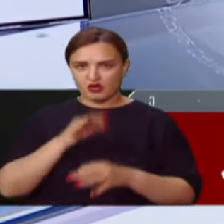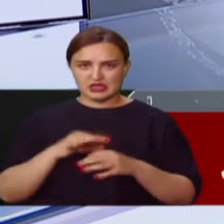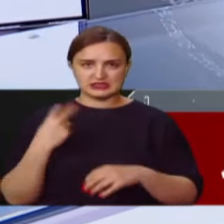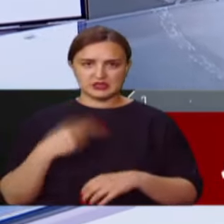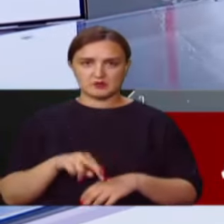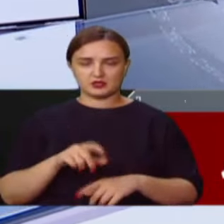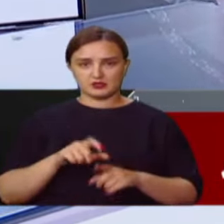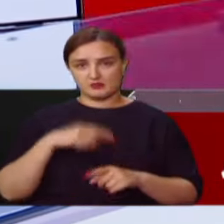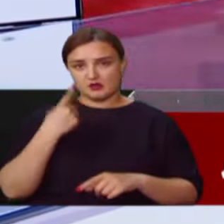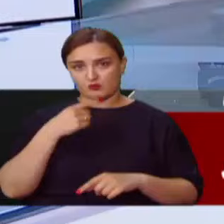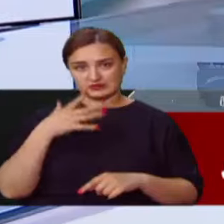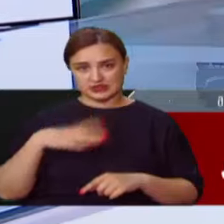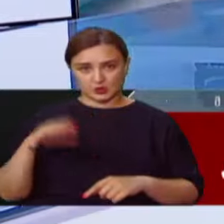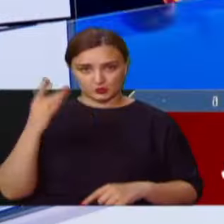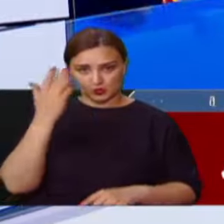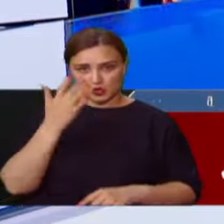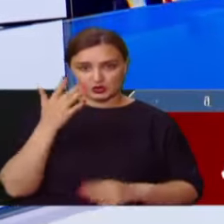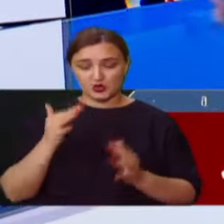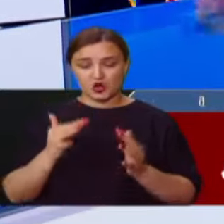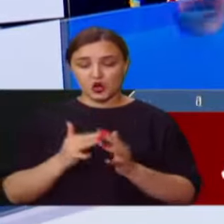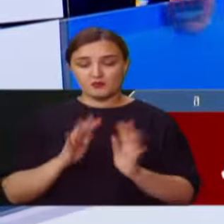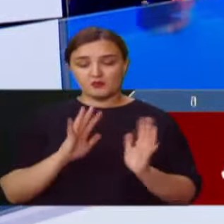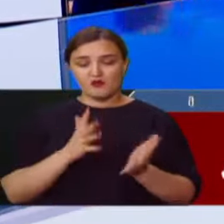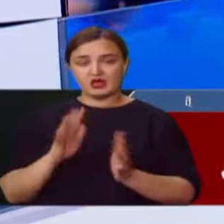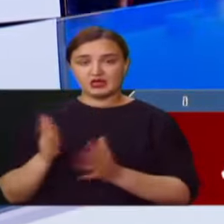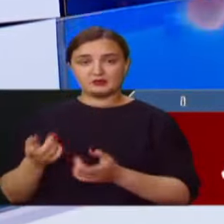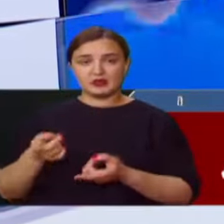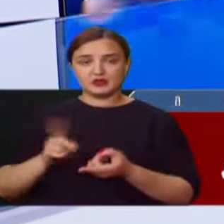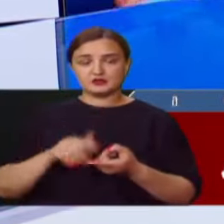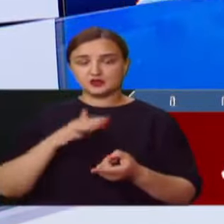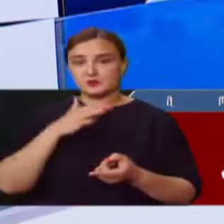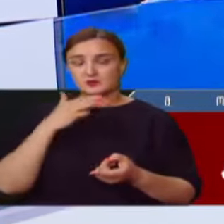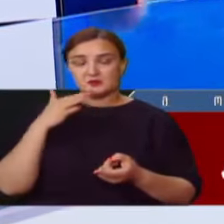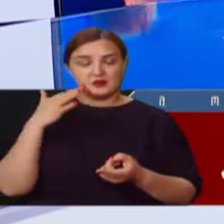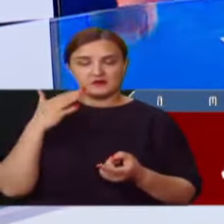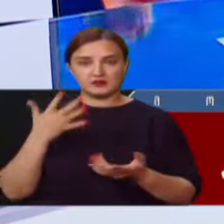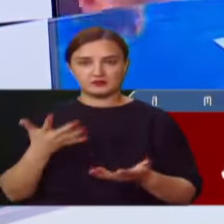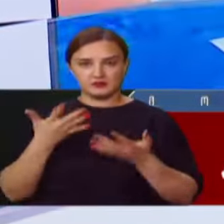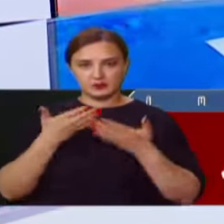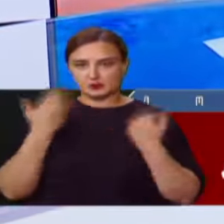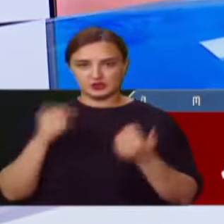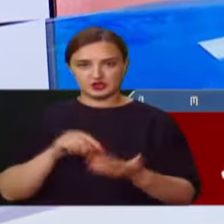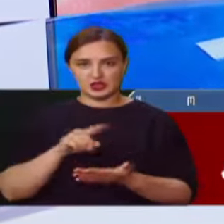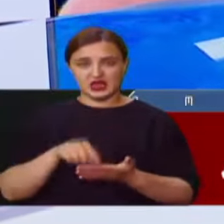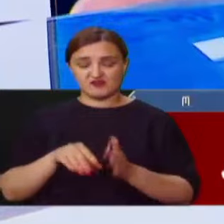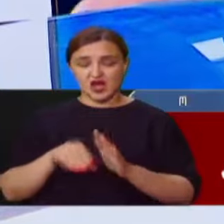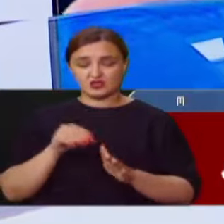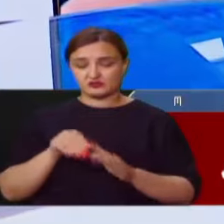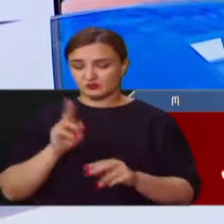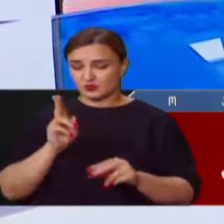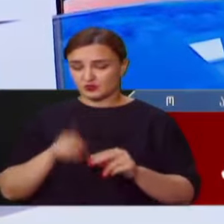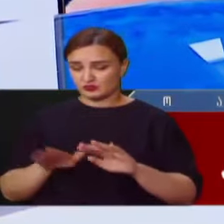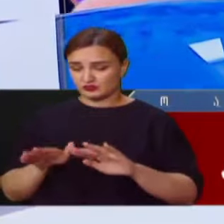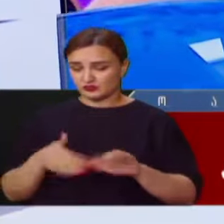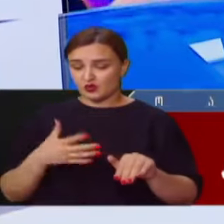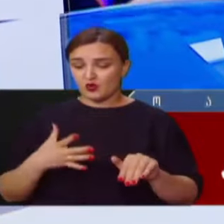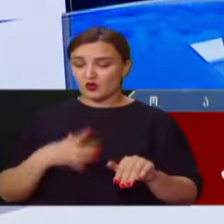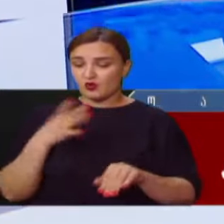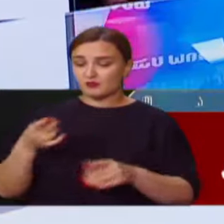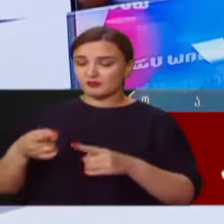ანონსებს. მართულ გუნდში აცხადებენ, რომ ომის მოვლენებთან დაკავშირებით უამრავი ბუნდოვანი კითხვა არსებობს და არჩევნების შემდეგ ყოფილი ხელისუფლების